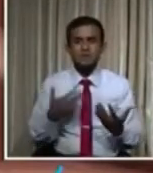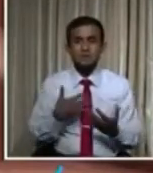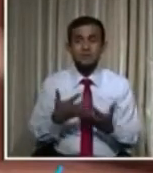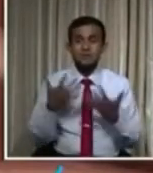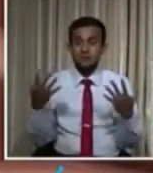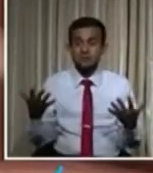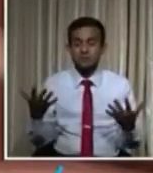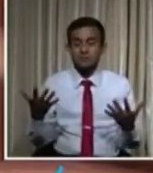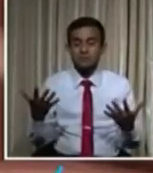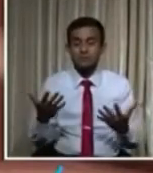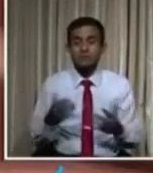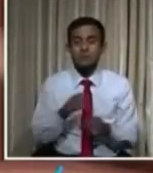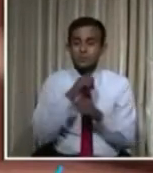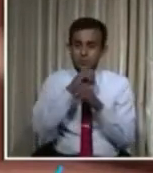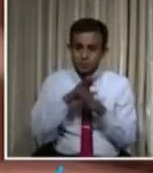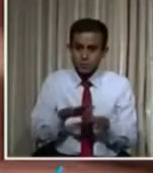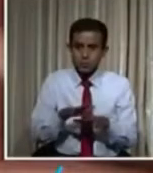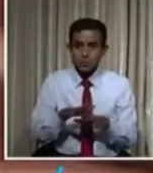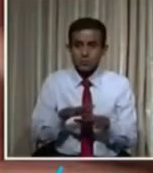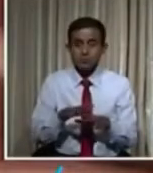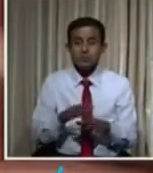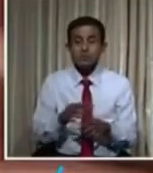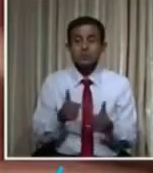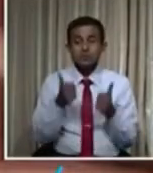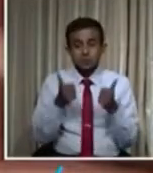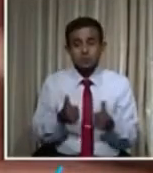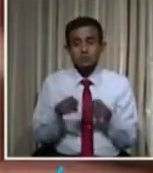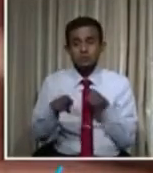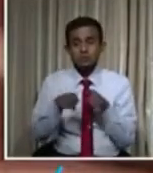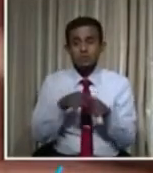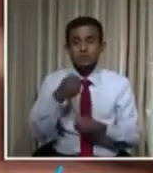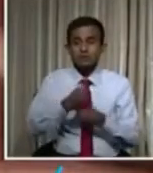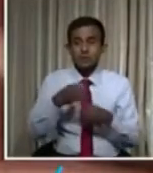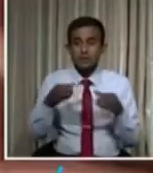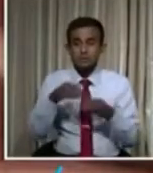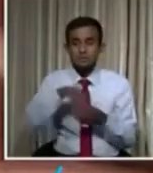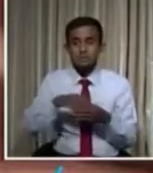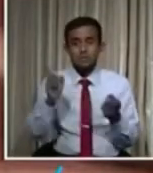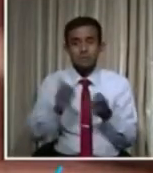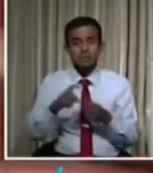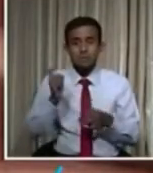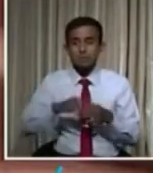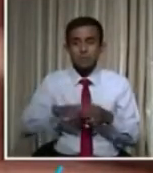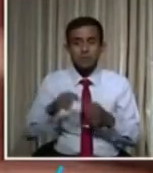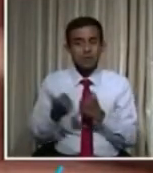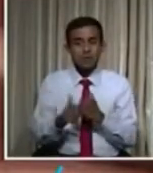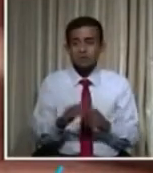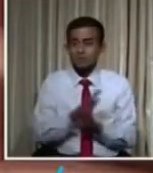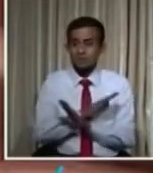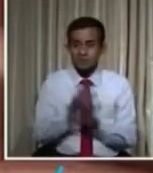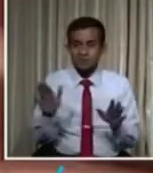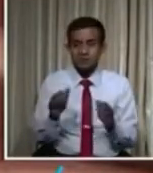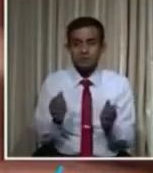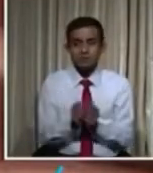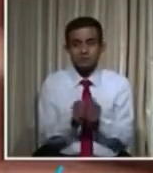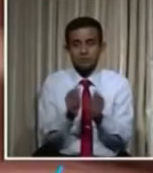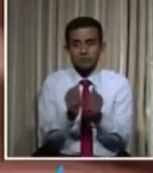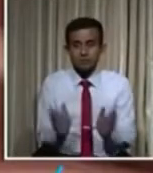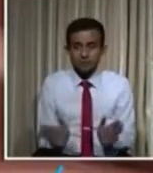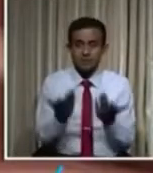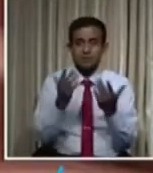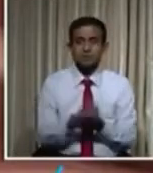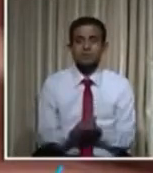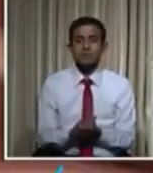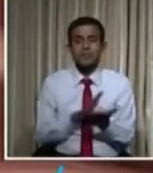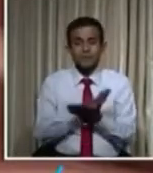වඩා සංවරව මීට වඩා ආචාරශීලී ලෙස ආණ්ඩු පක්ෂය තුල ප්‍රශ්න හදාගන්නේ නැතුව මේ කටයුතු කරන්න ඒ නිසා